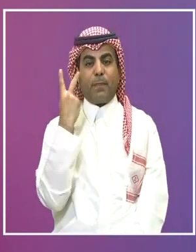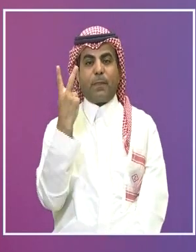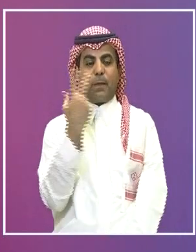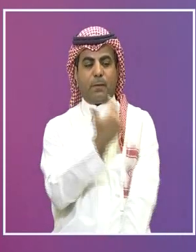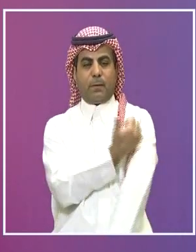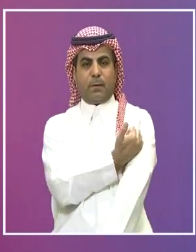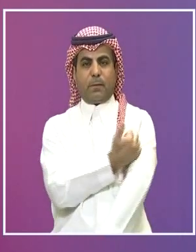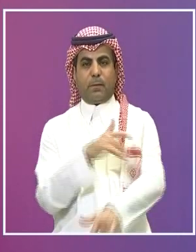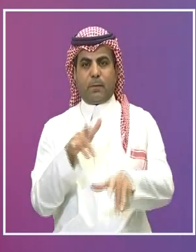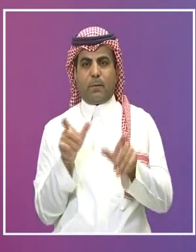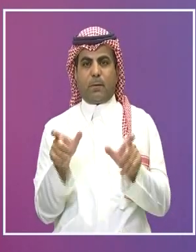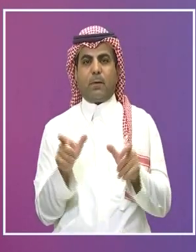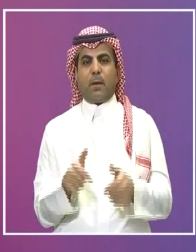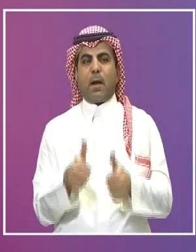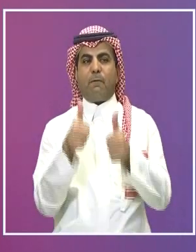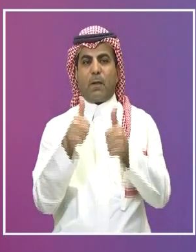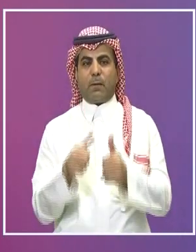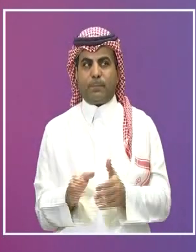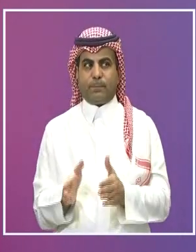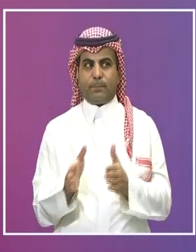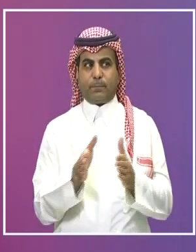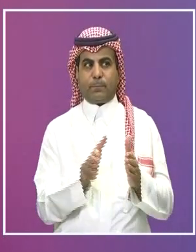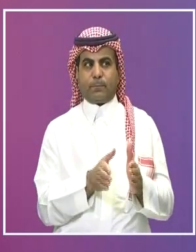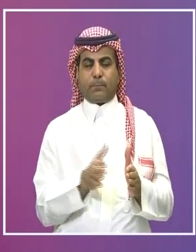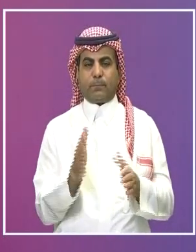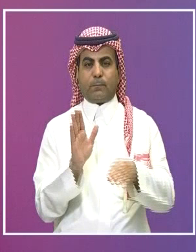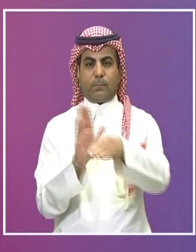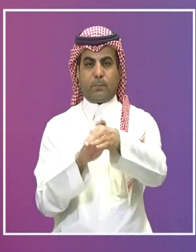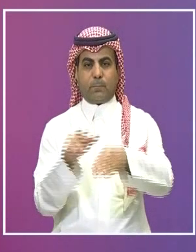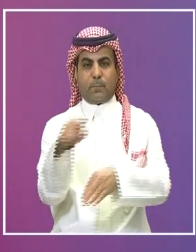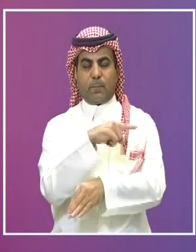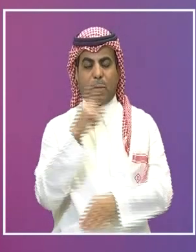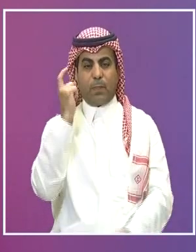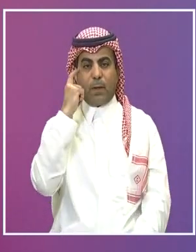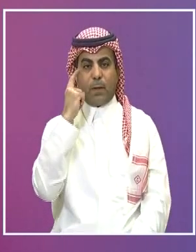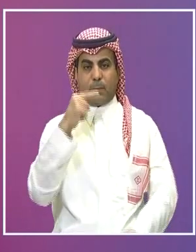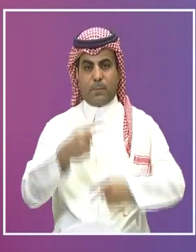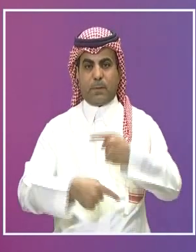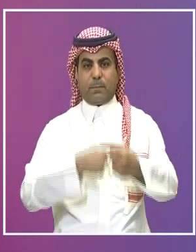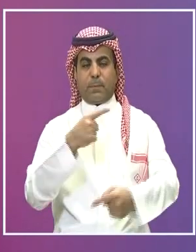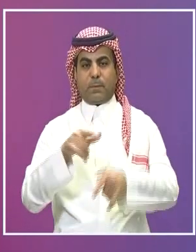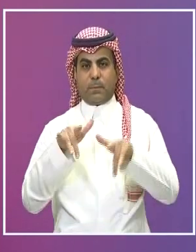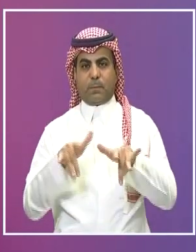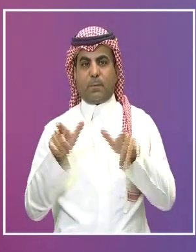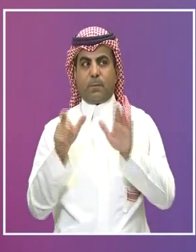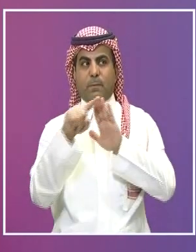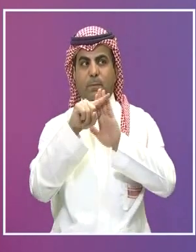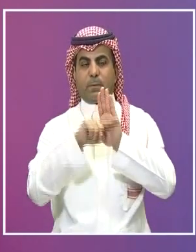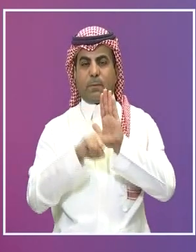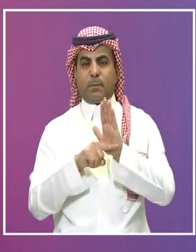كورونا والمتحورات المقلقة. نذكر الجميع بأهمية الاستمرار في تطبيق الإجراءات